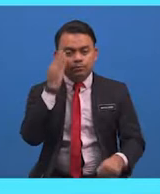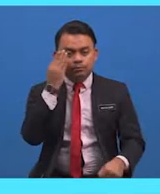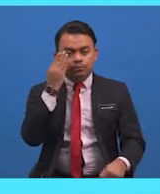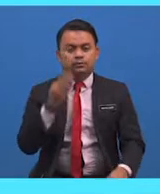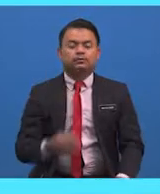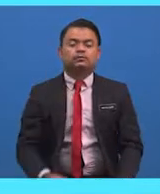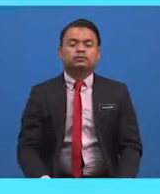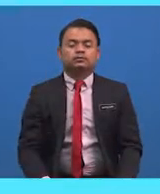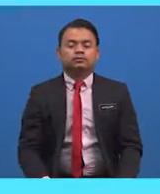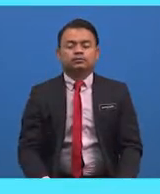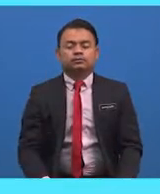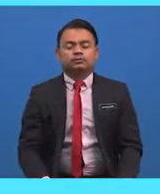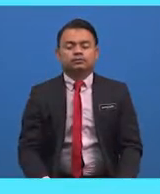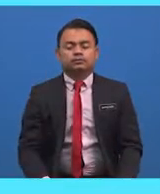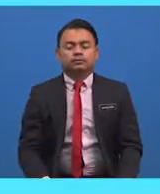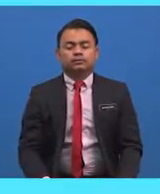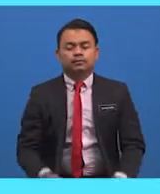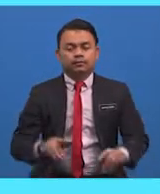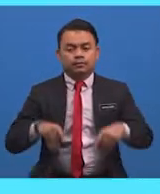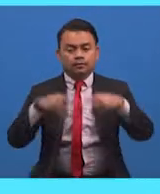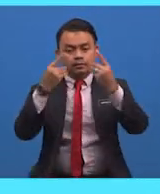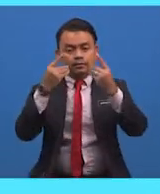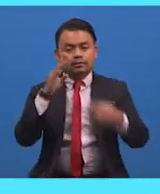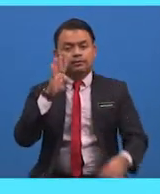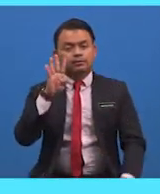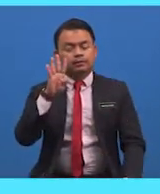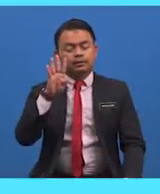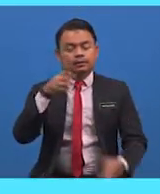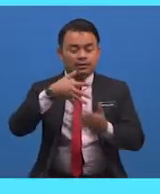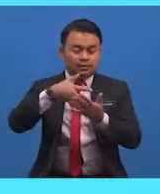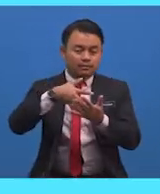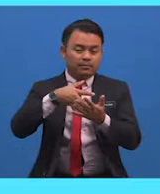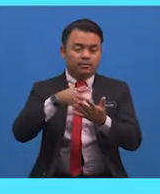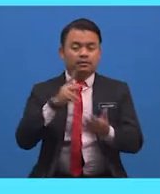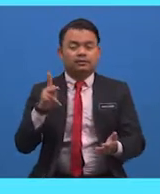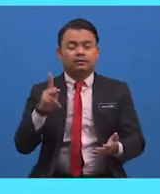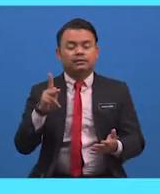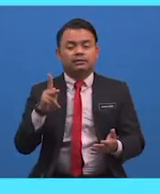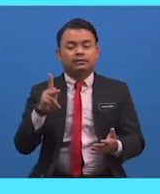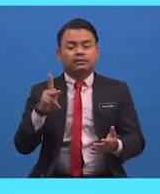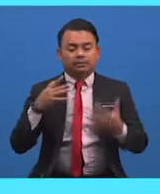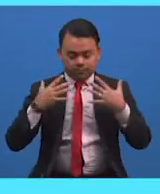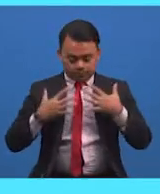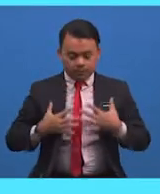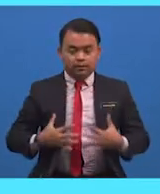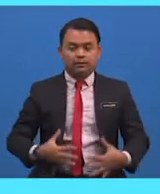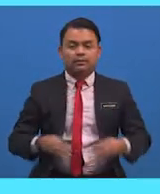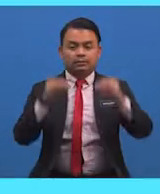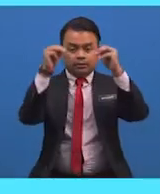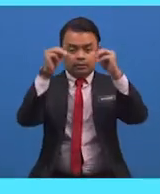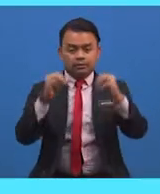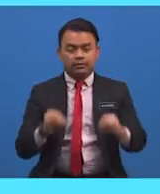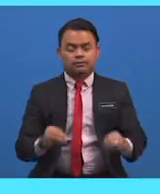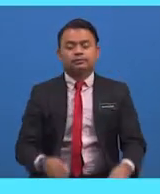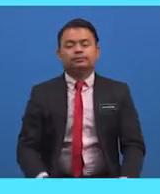buta. Kesan keempat ialah melemahkan sistem pelalian antibodi manusia.